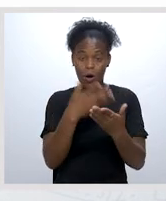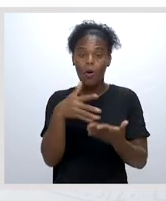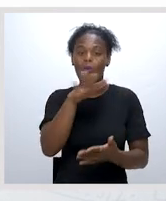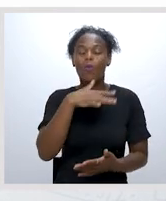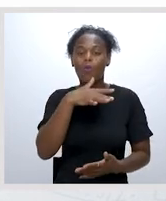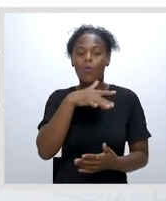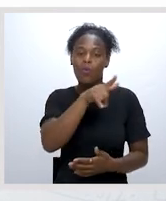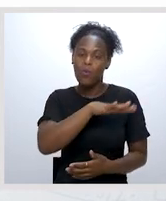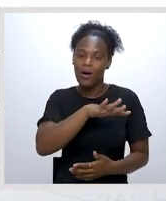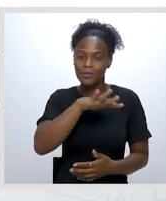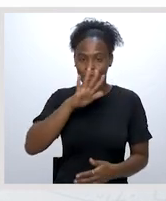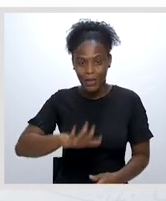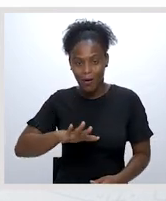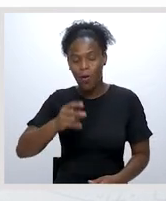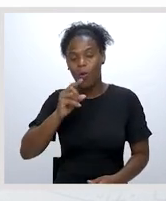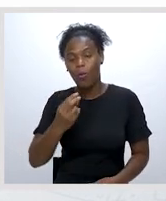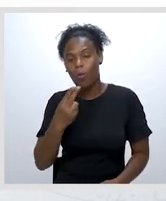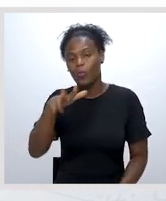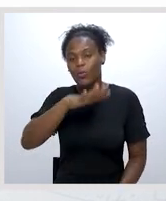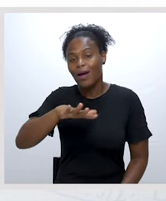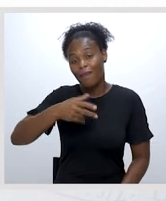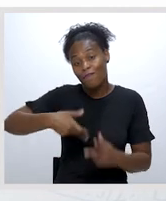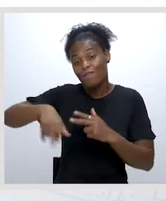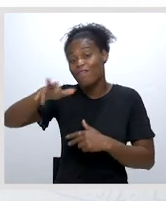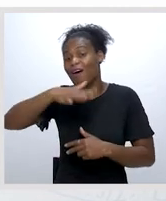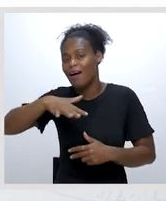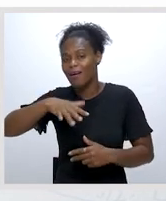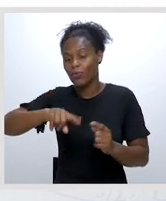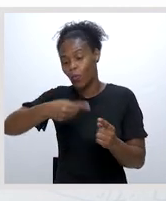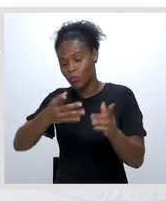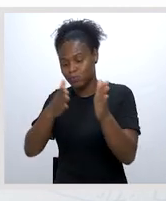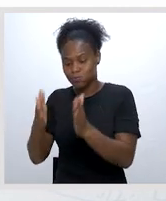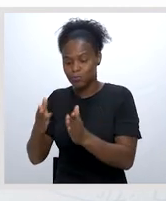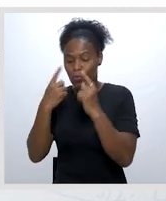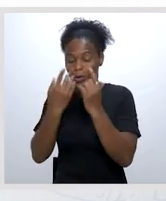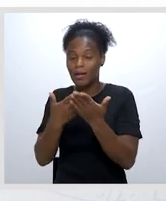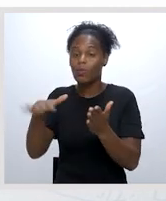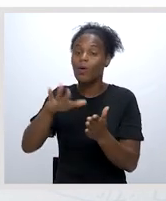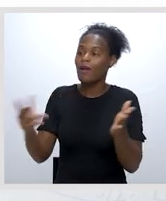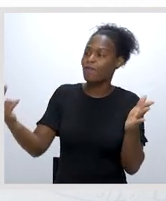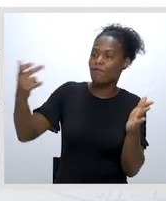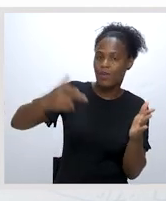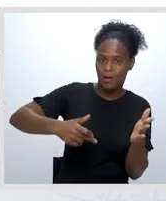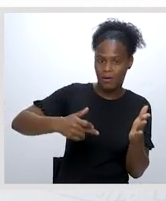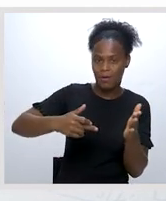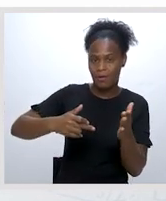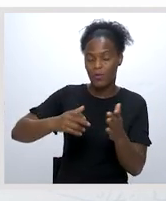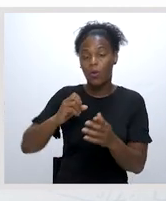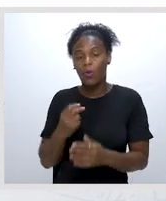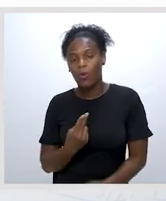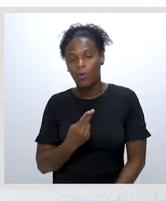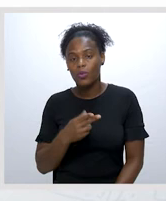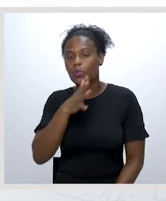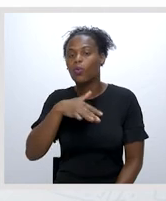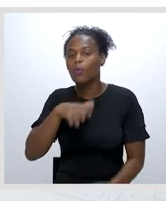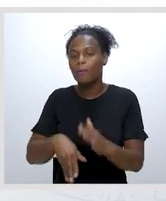lieu où on va. De l'autre côté, pour montrer le lieu d'où l'on vient ou bien d'où l'on part,